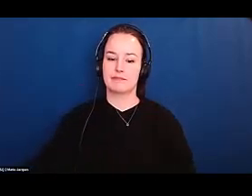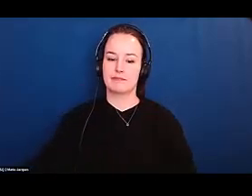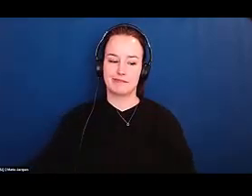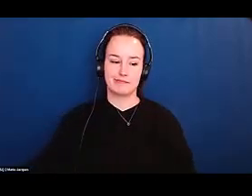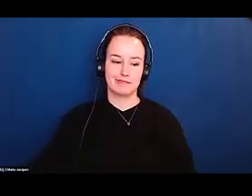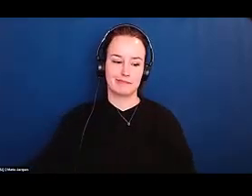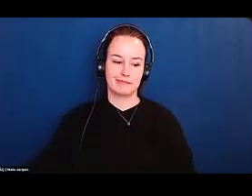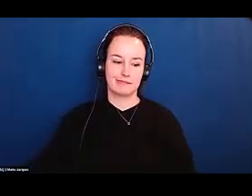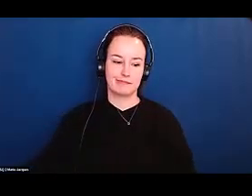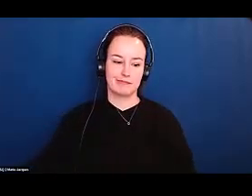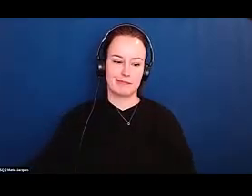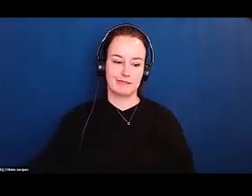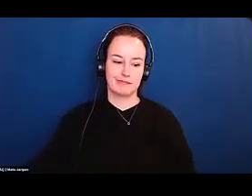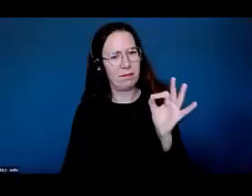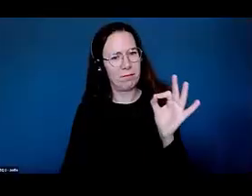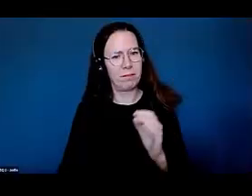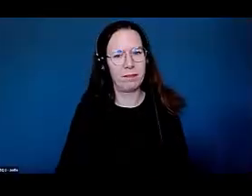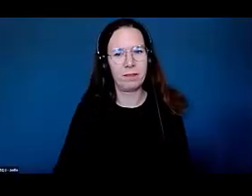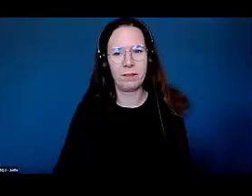Merci, c'est bon.